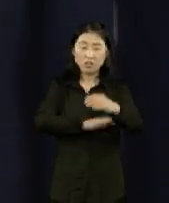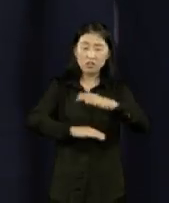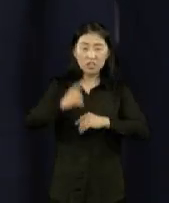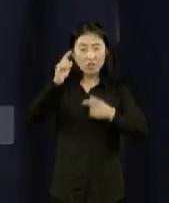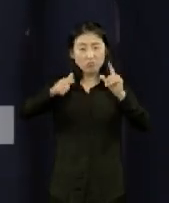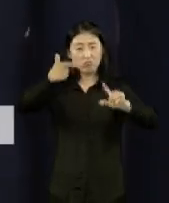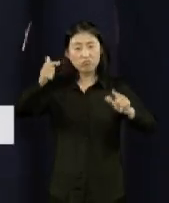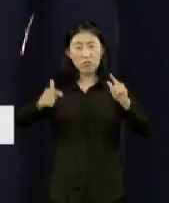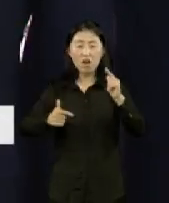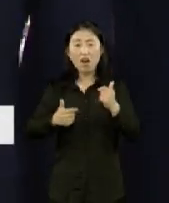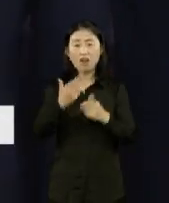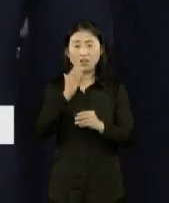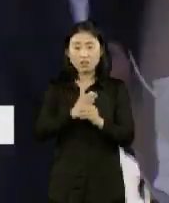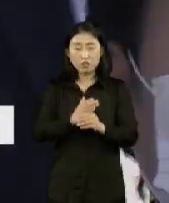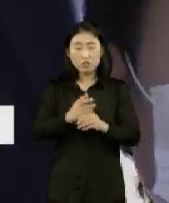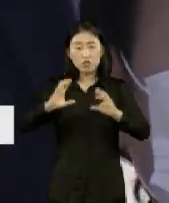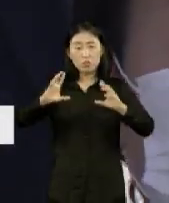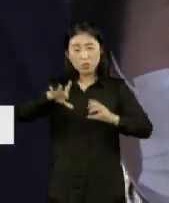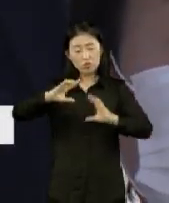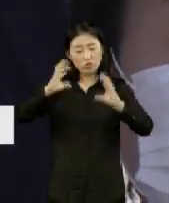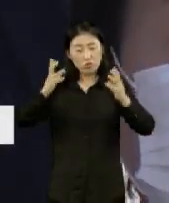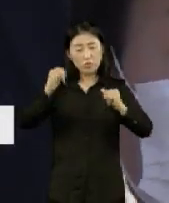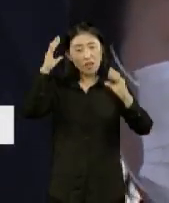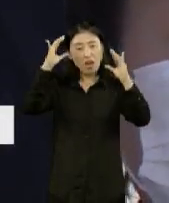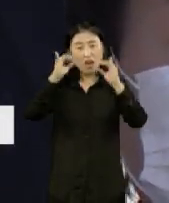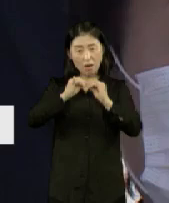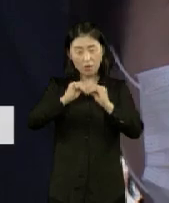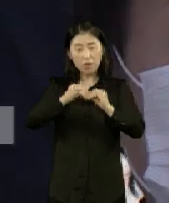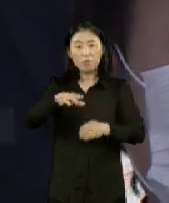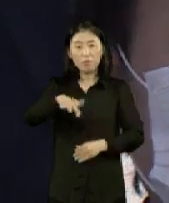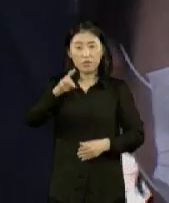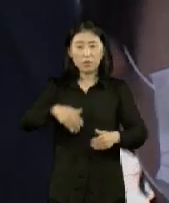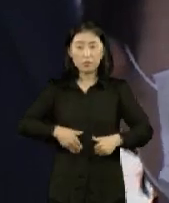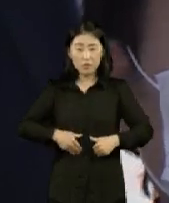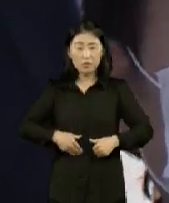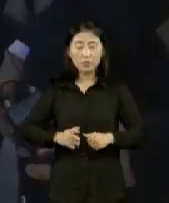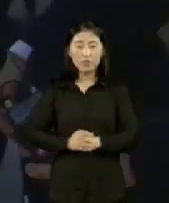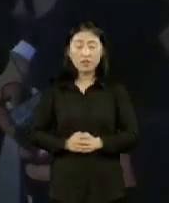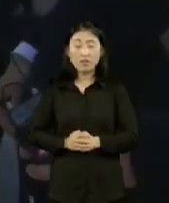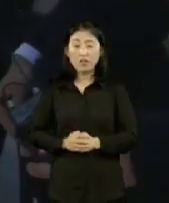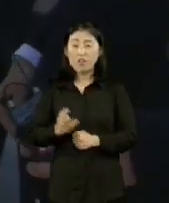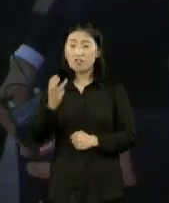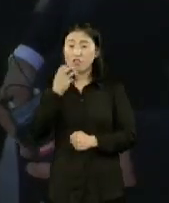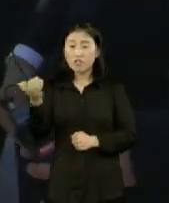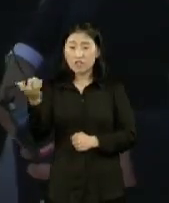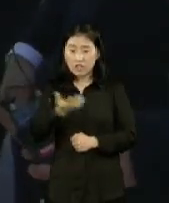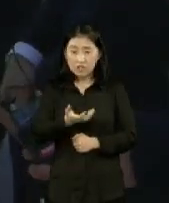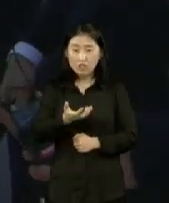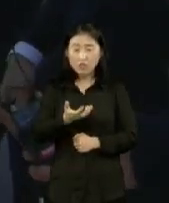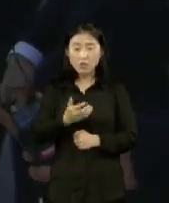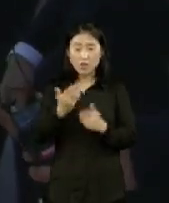의견이 분분하고 국민적인 공감대가 관건인 만큼 행정수도 완성은